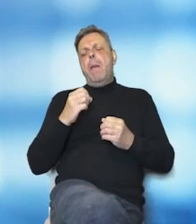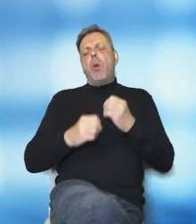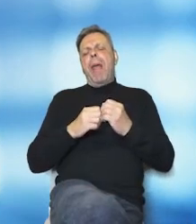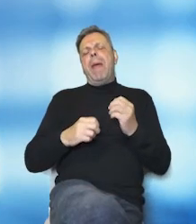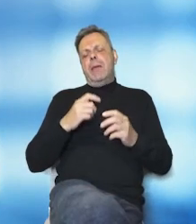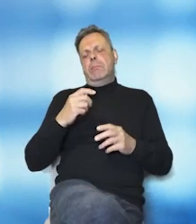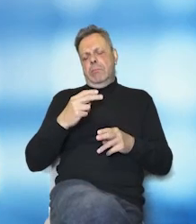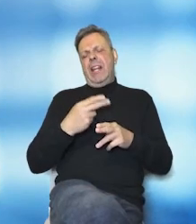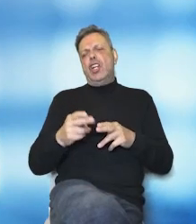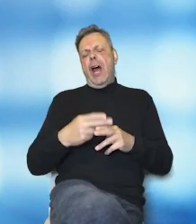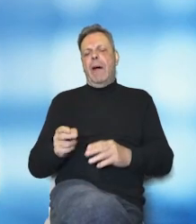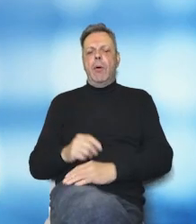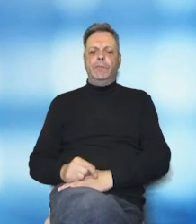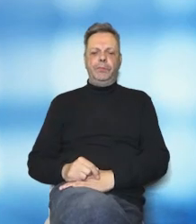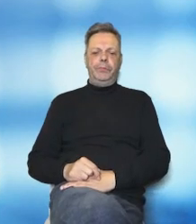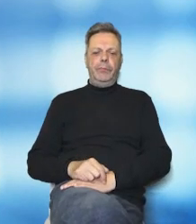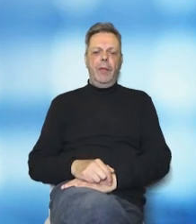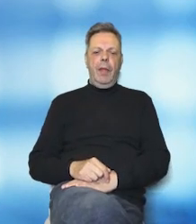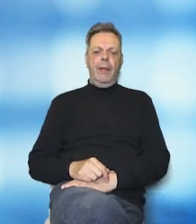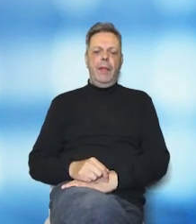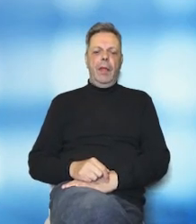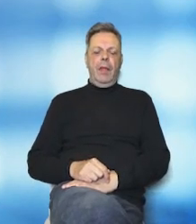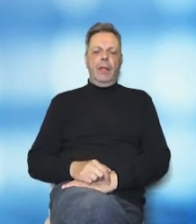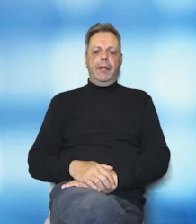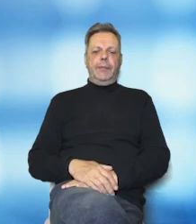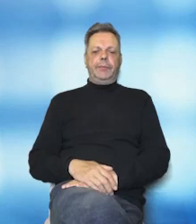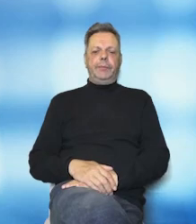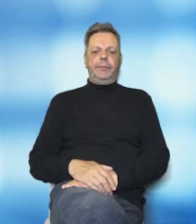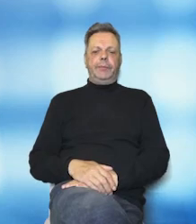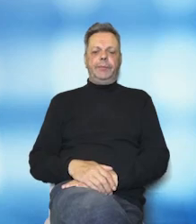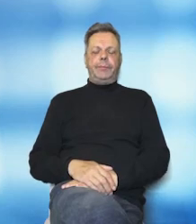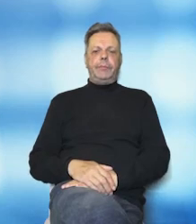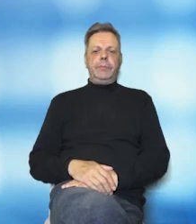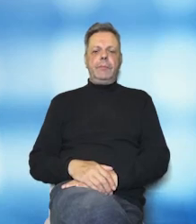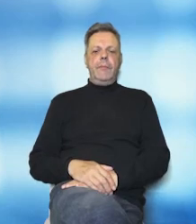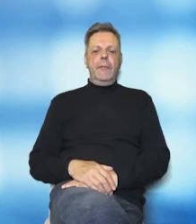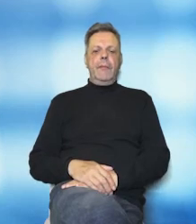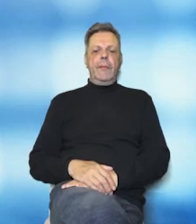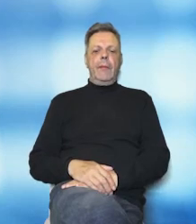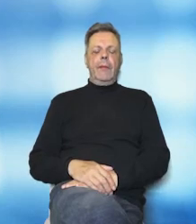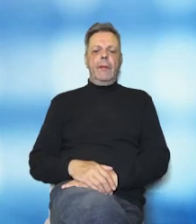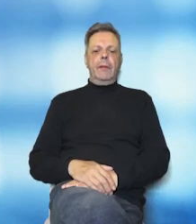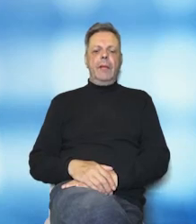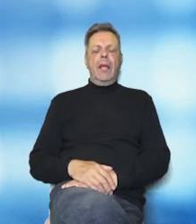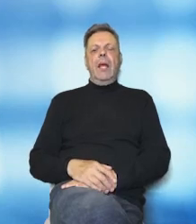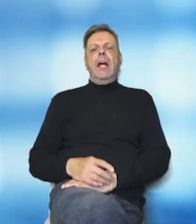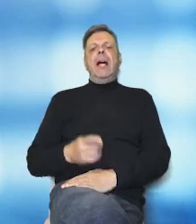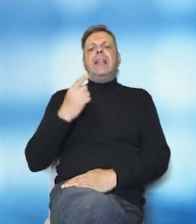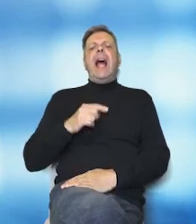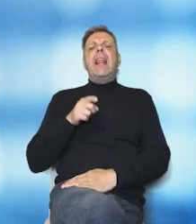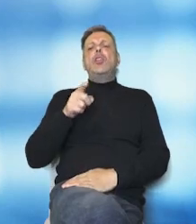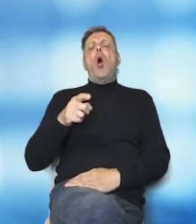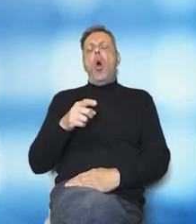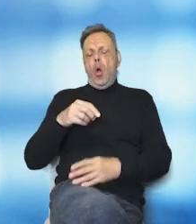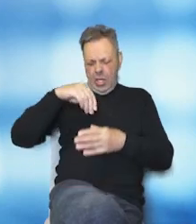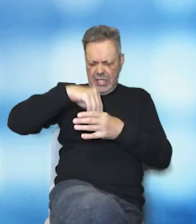Imao sam prilike ga i vidjeti. Jeste vidjeli, da. Vidio sam, je li to spada,